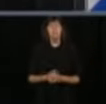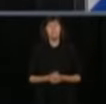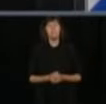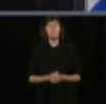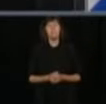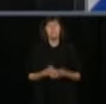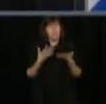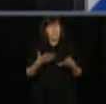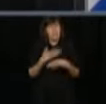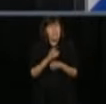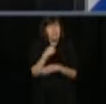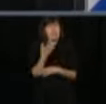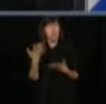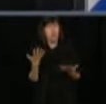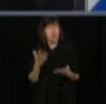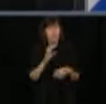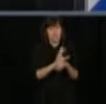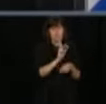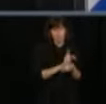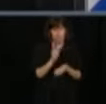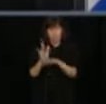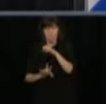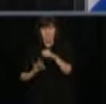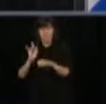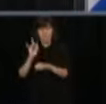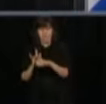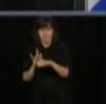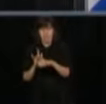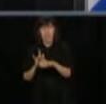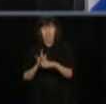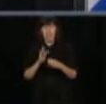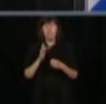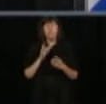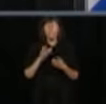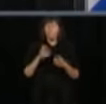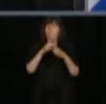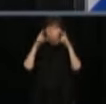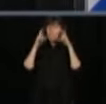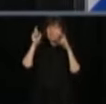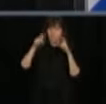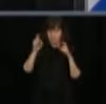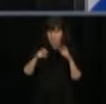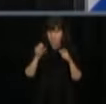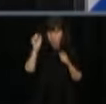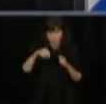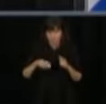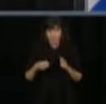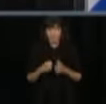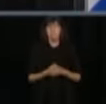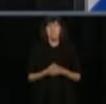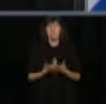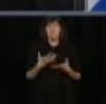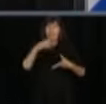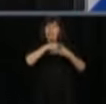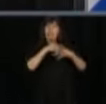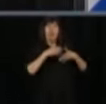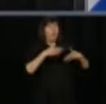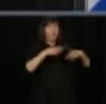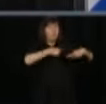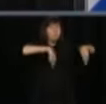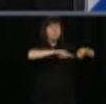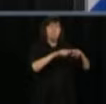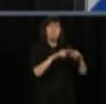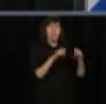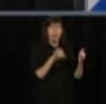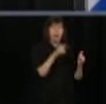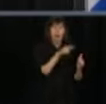les universités, le masque va être obligatoire, non seulement dans les espaces communs, mais même assis en